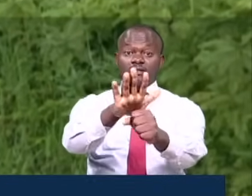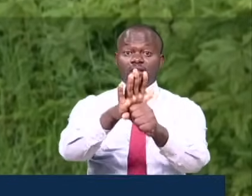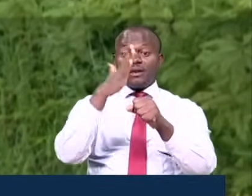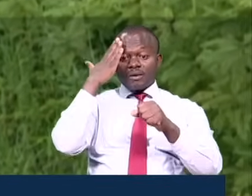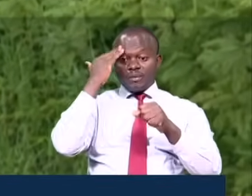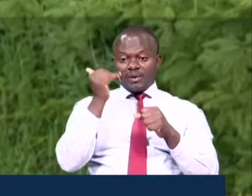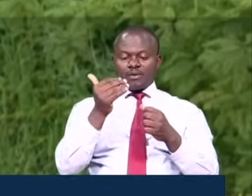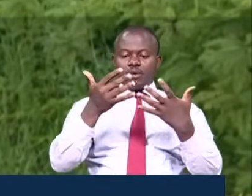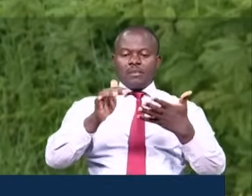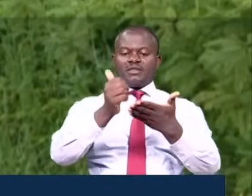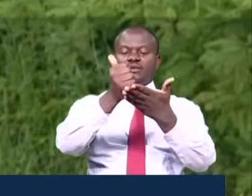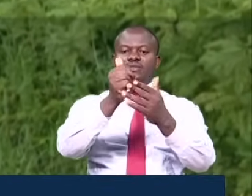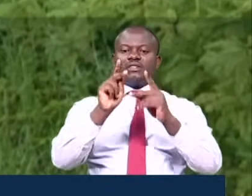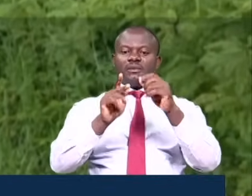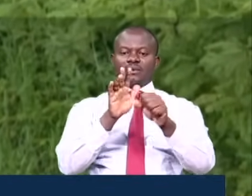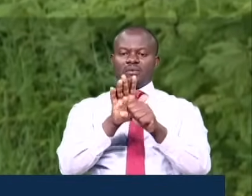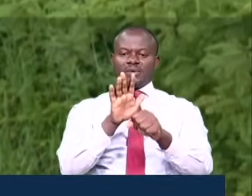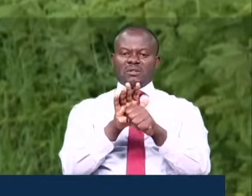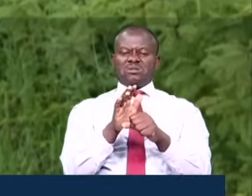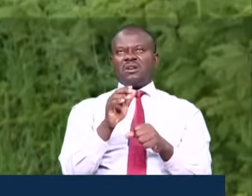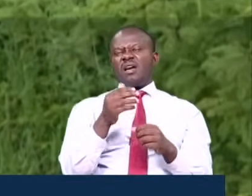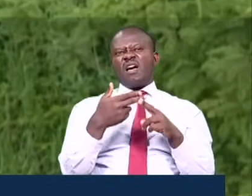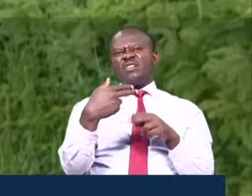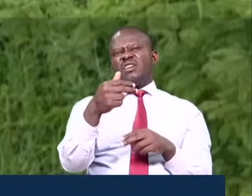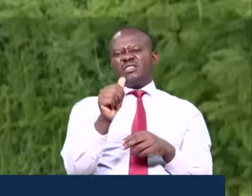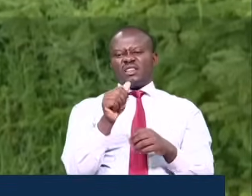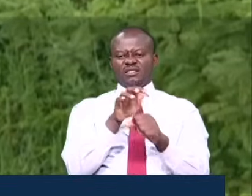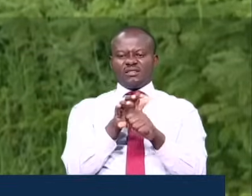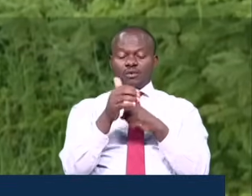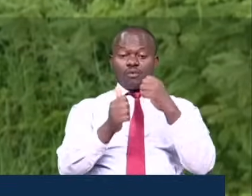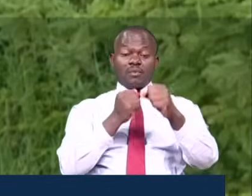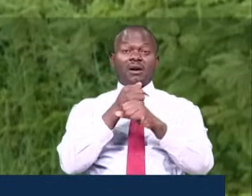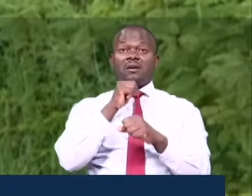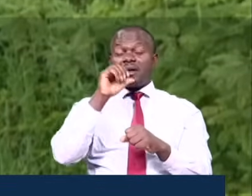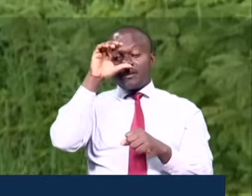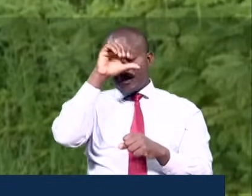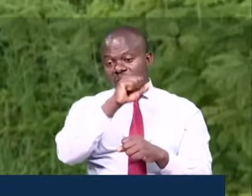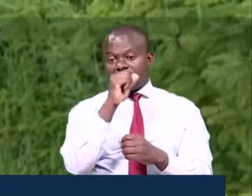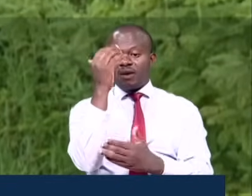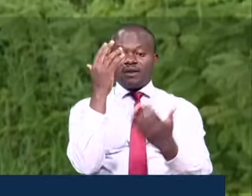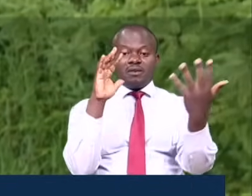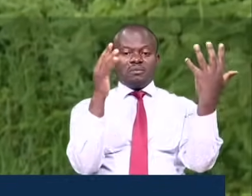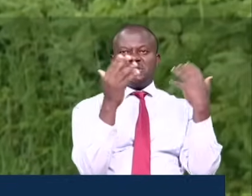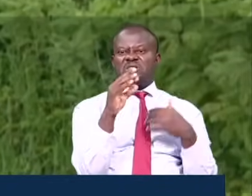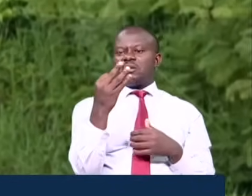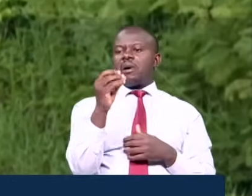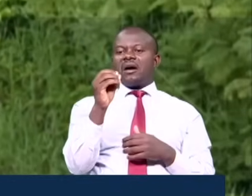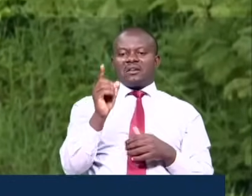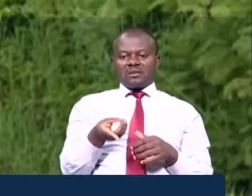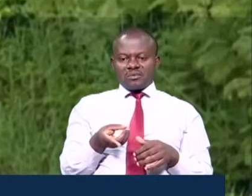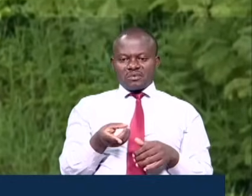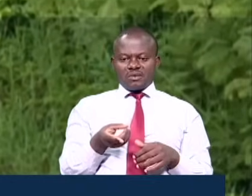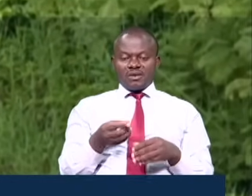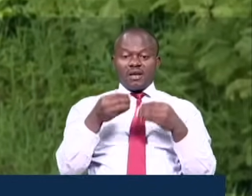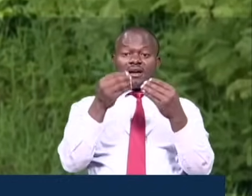guterera abaturage benshi cyane amashyamba za hegitari ne nyinshi ku mwaka sinjya mbura nk'ibiti nk'ibihumbi 300 ntanga igiti